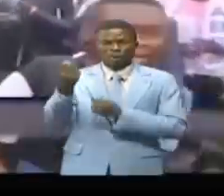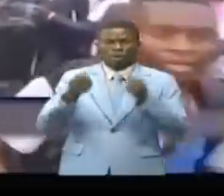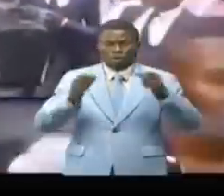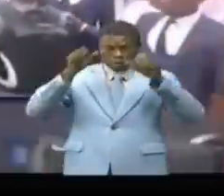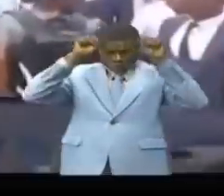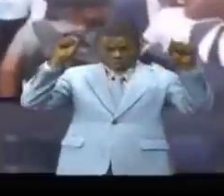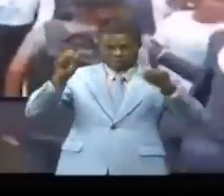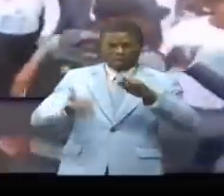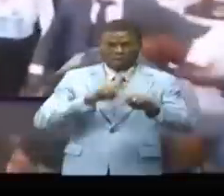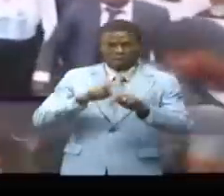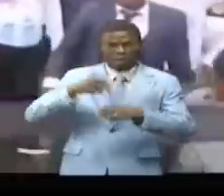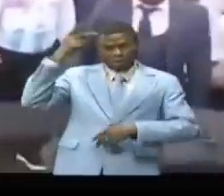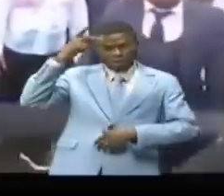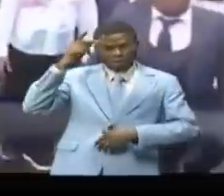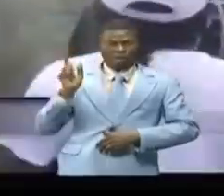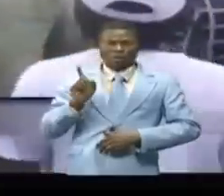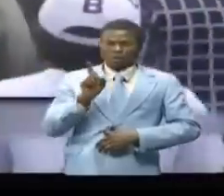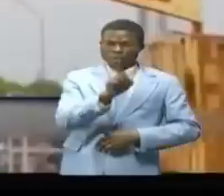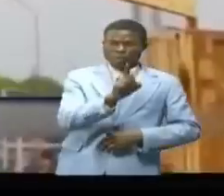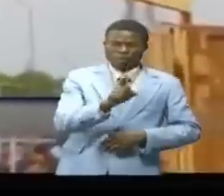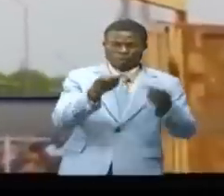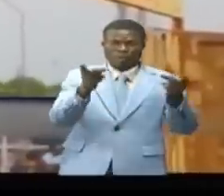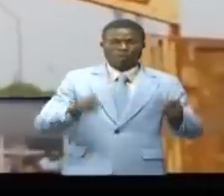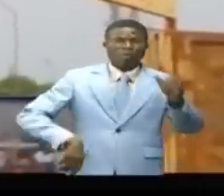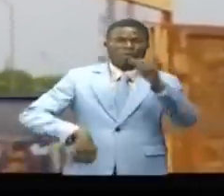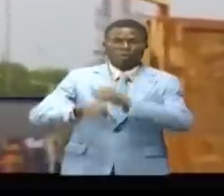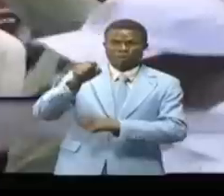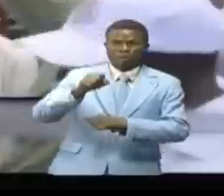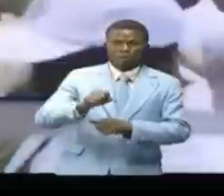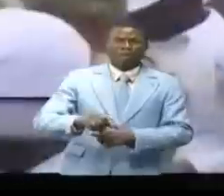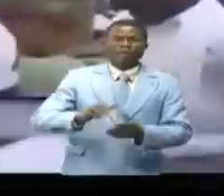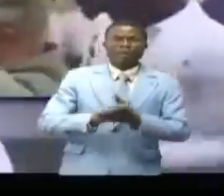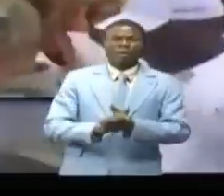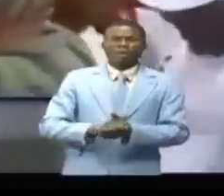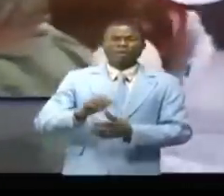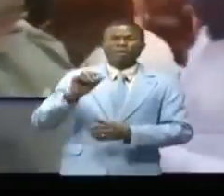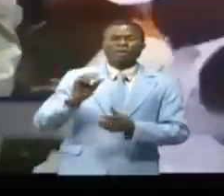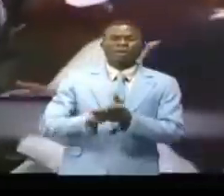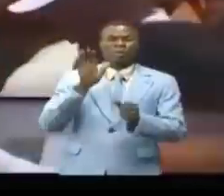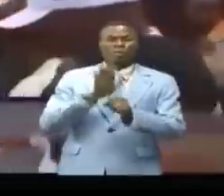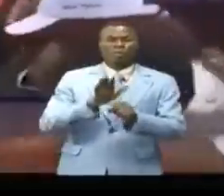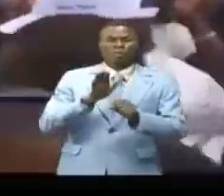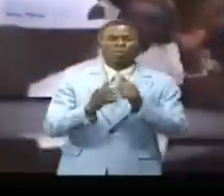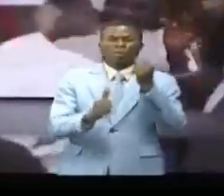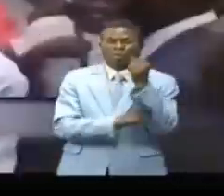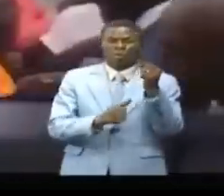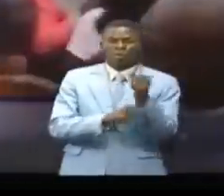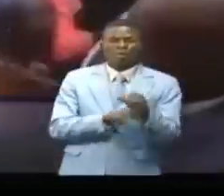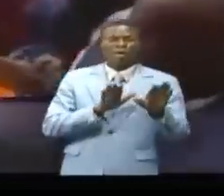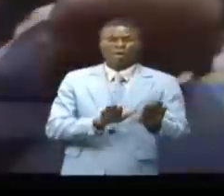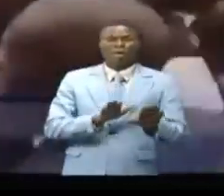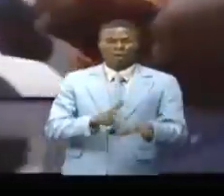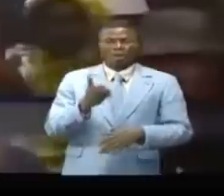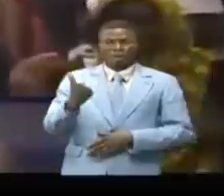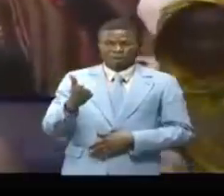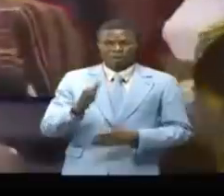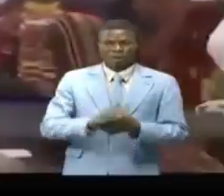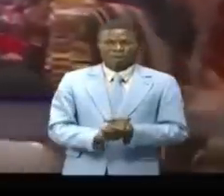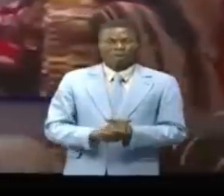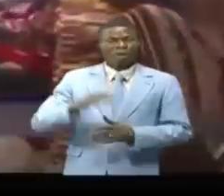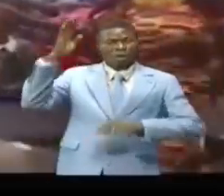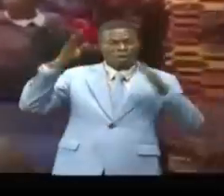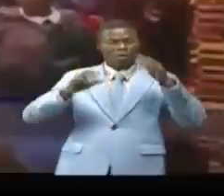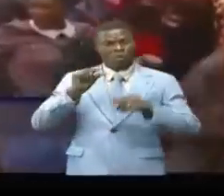président national a pris la direction du stadium de la Gécamine où une multitude de militants attendaient le speech. Sous une pluie